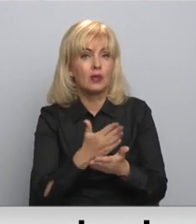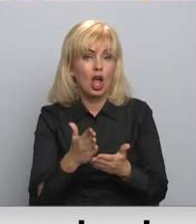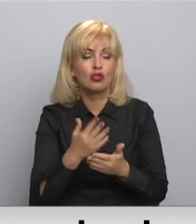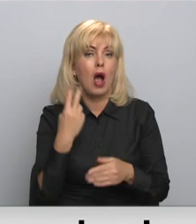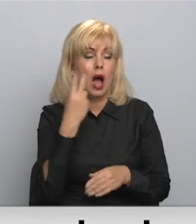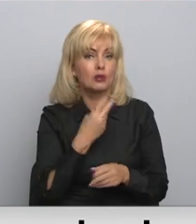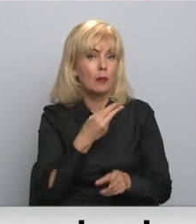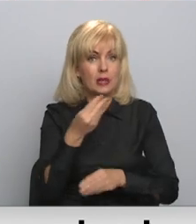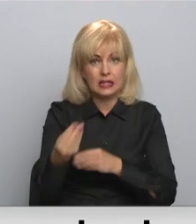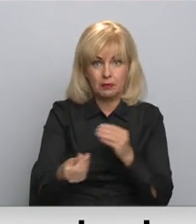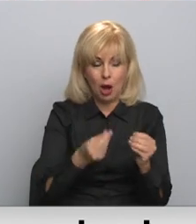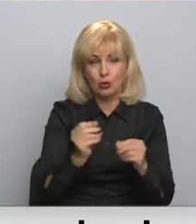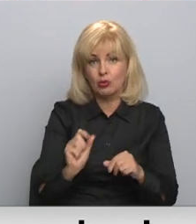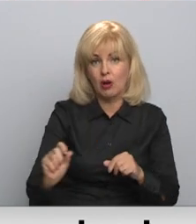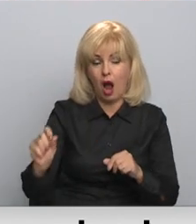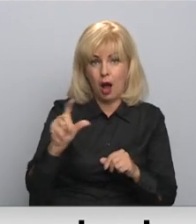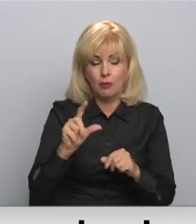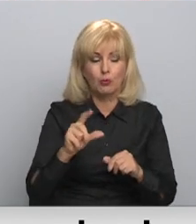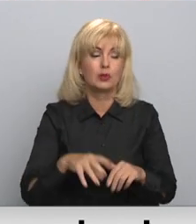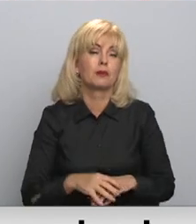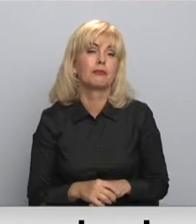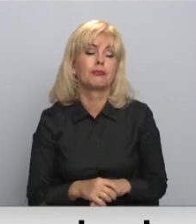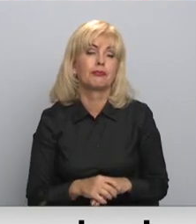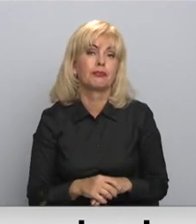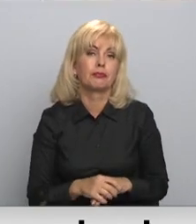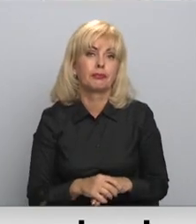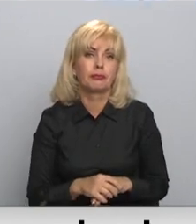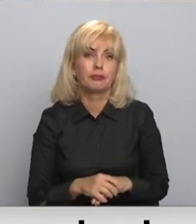apsaimniekošanas izmaksu kāpums. Tēma turpina Ilja Kozins.